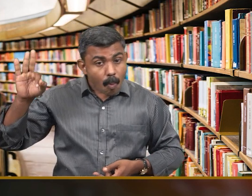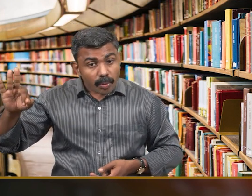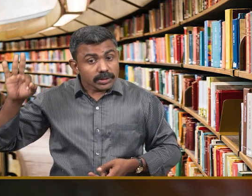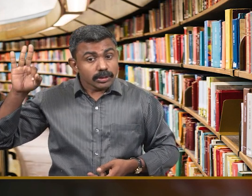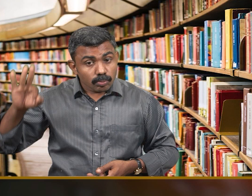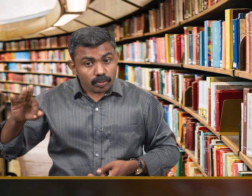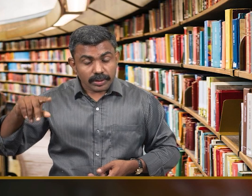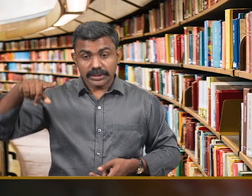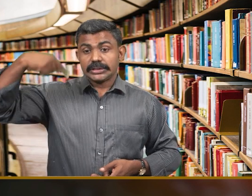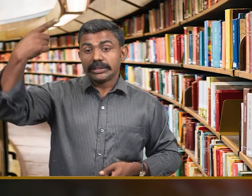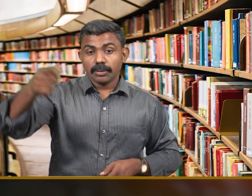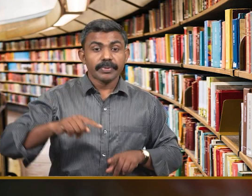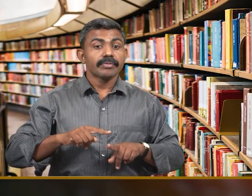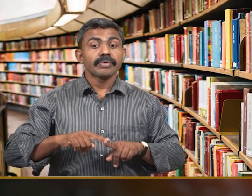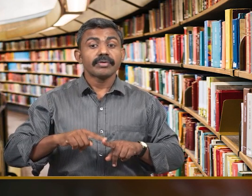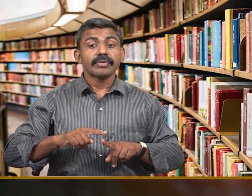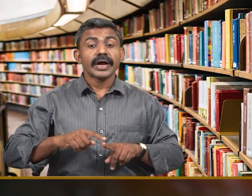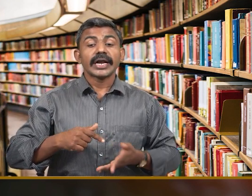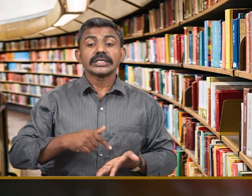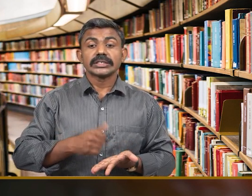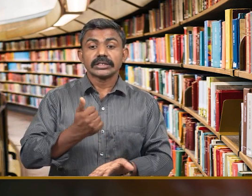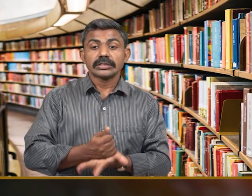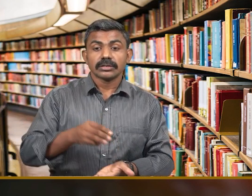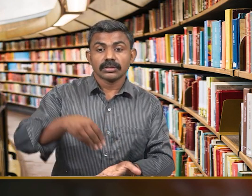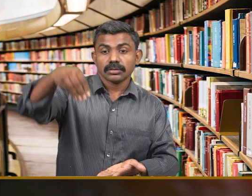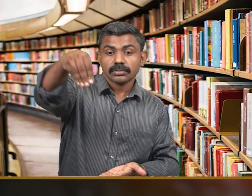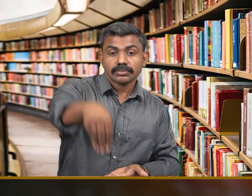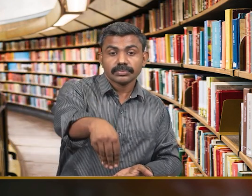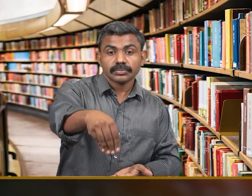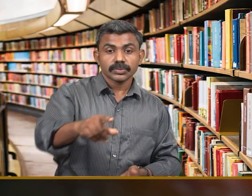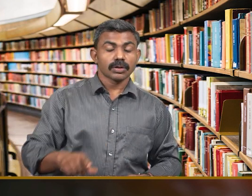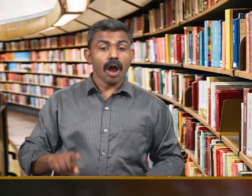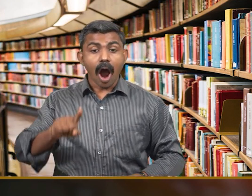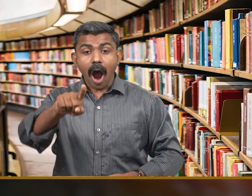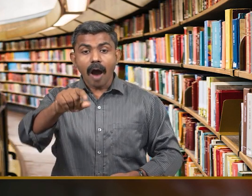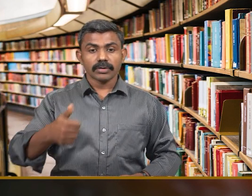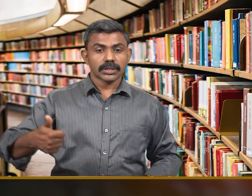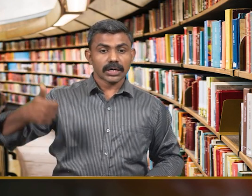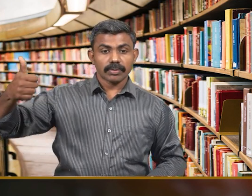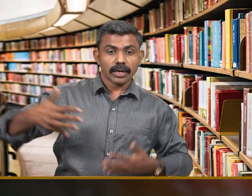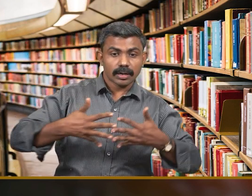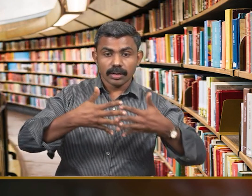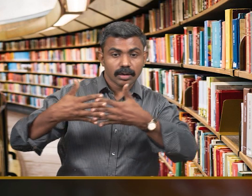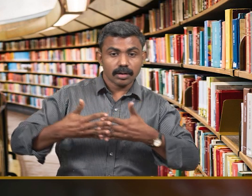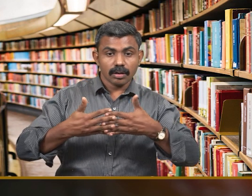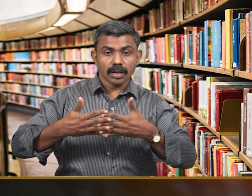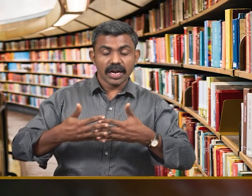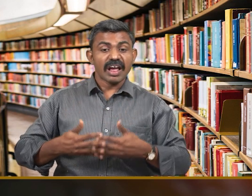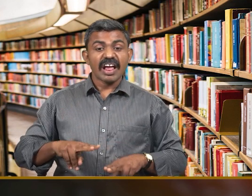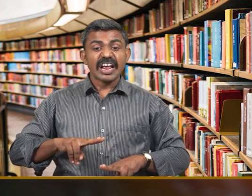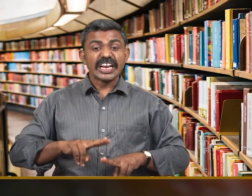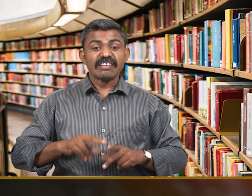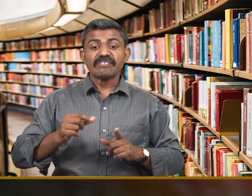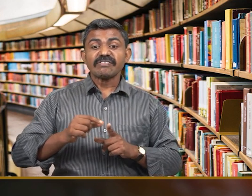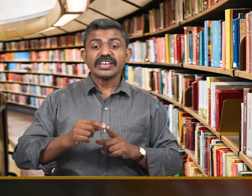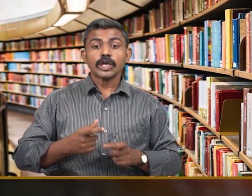1933 பார்த்திங்கன்னா மறுபடியும் எலெக்ஷன் நடக்குது. அதில் பார்த்தீங்கன்னா எப்டி ரூஸ்வெல்ட் அமெரிக்காவோட அதிபர் எப்படி ரூஸ்வெல்ட் அதிபர் தேர்தலுக்கு நின்று